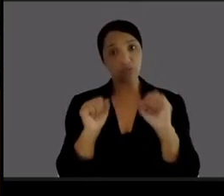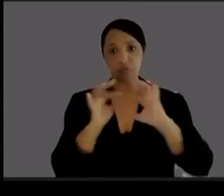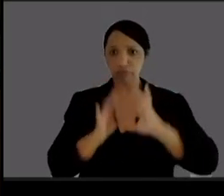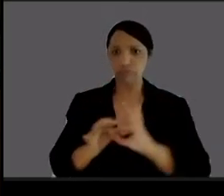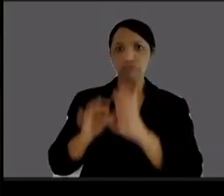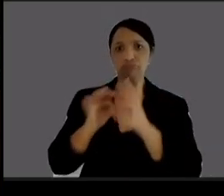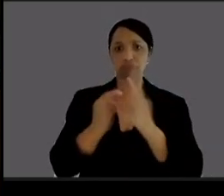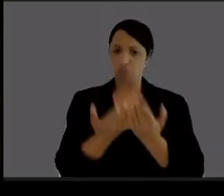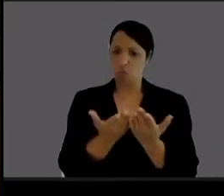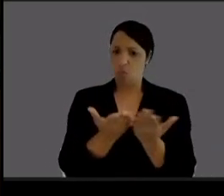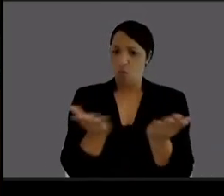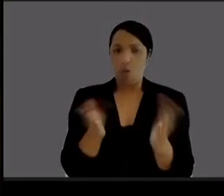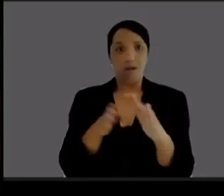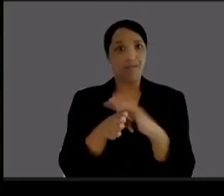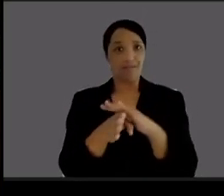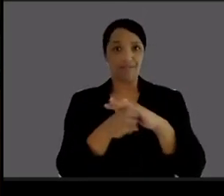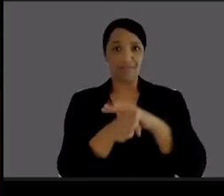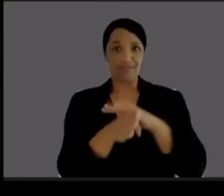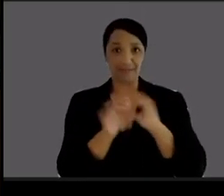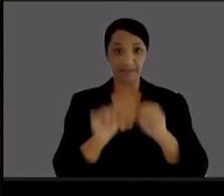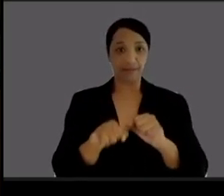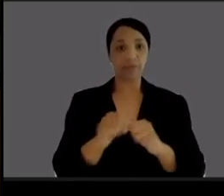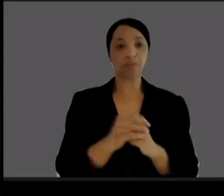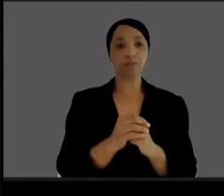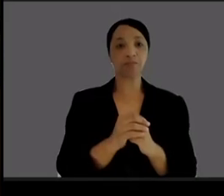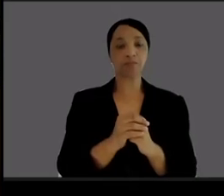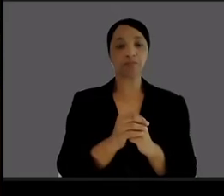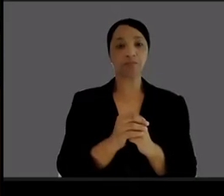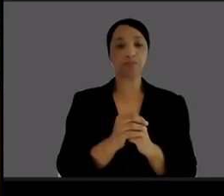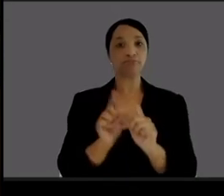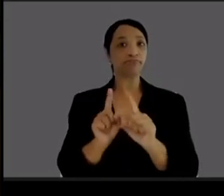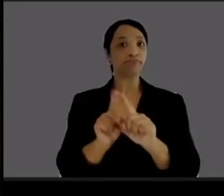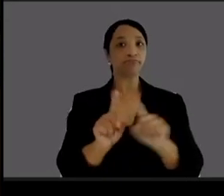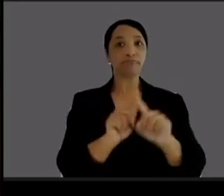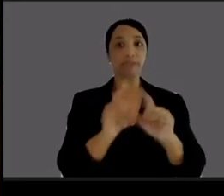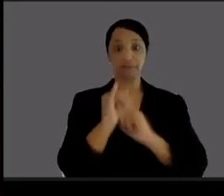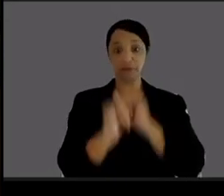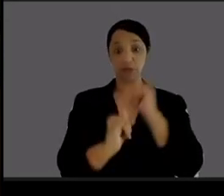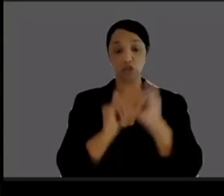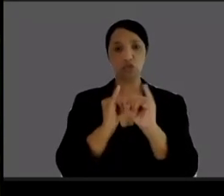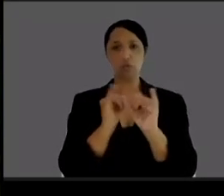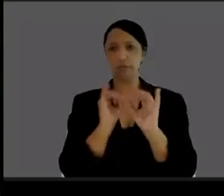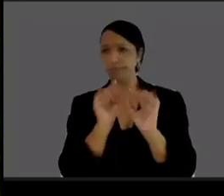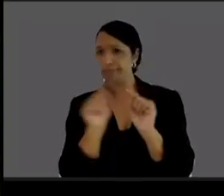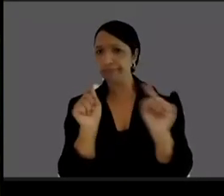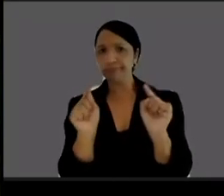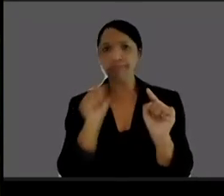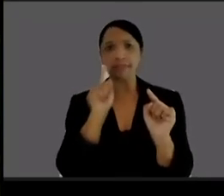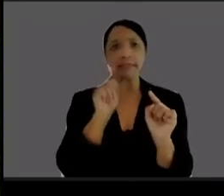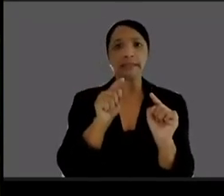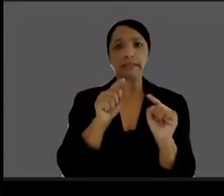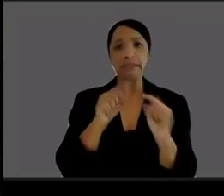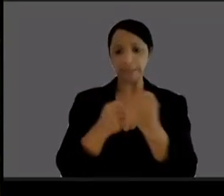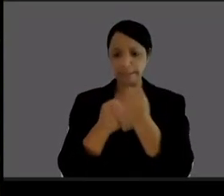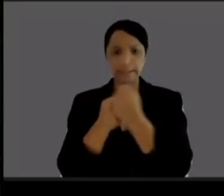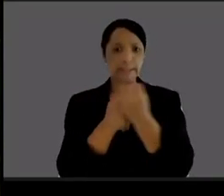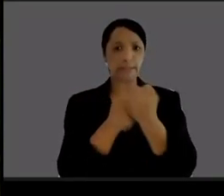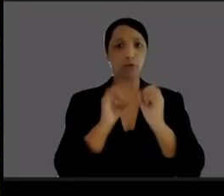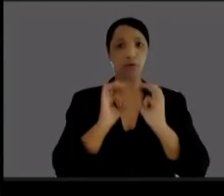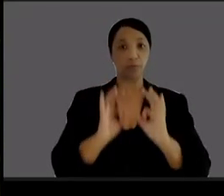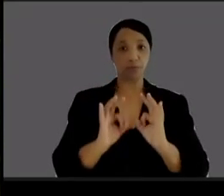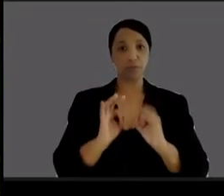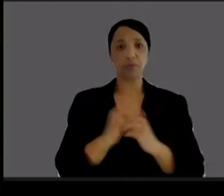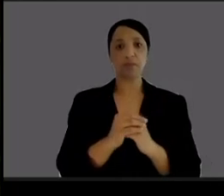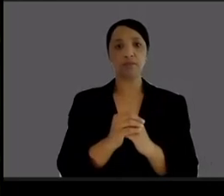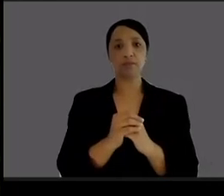可能でなければなりませんこのインターネットの長期にわって確立されてきたマルチステークホルダーの制度と